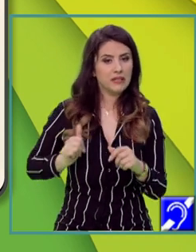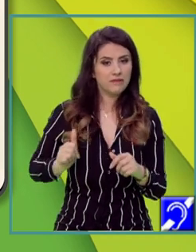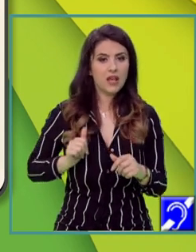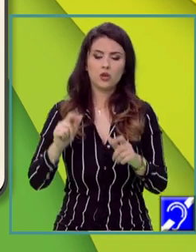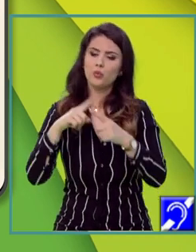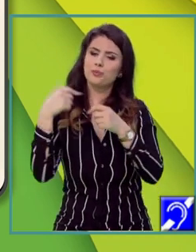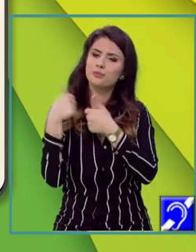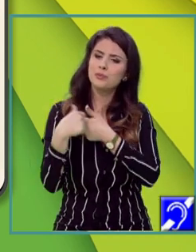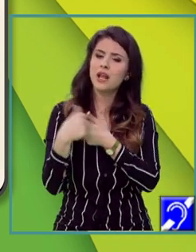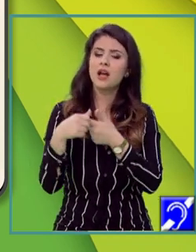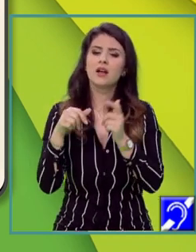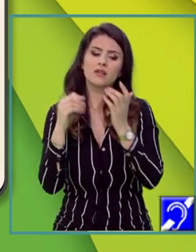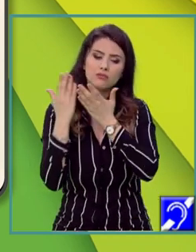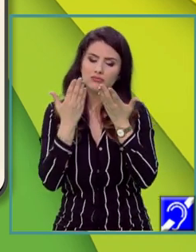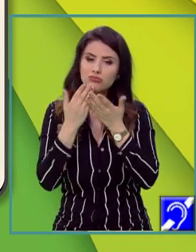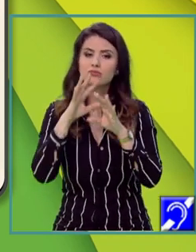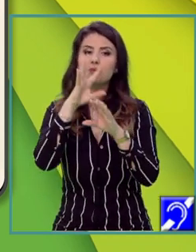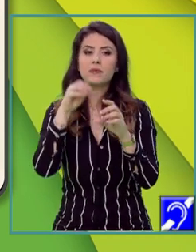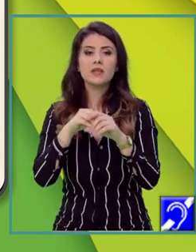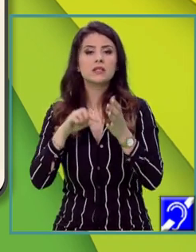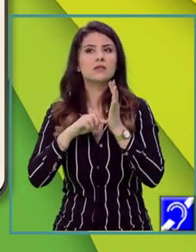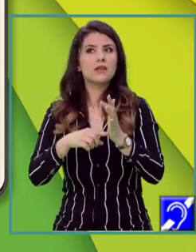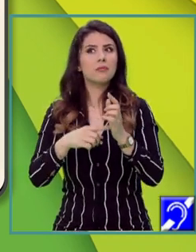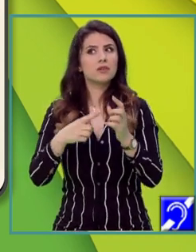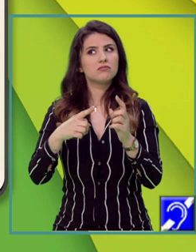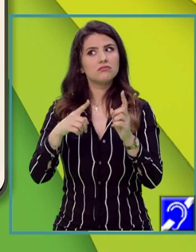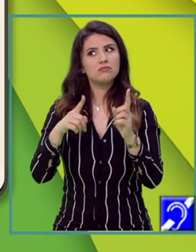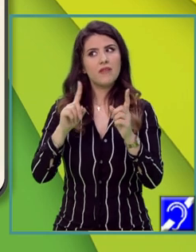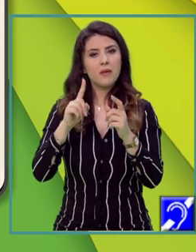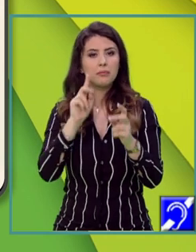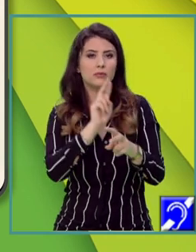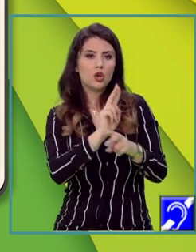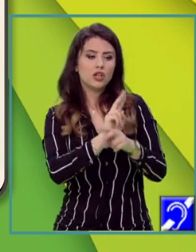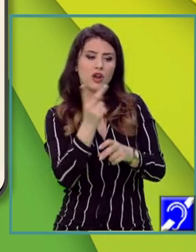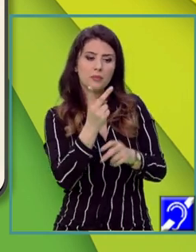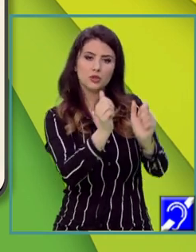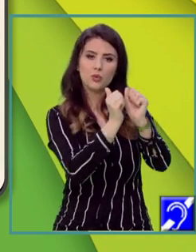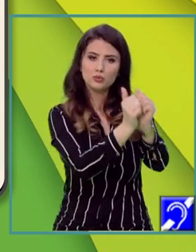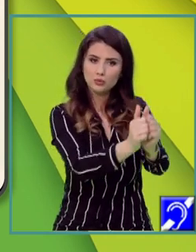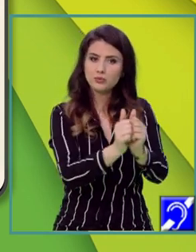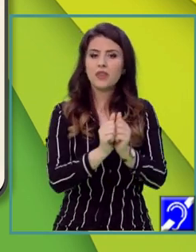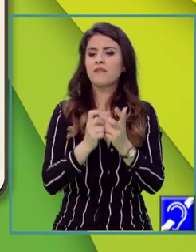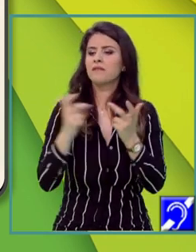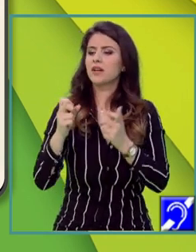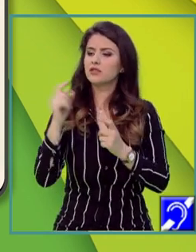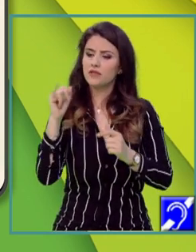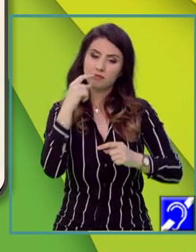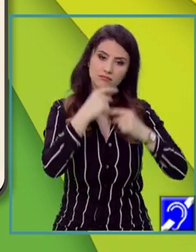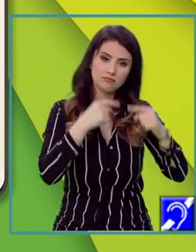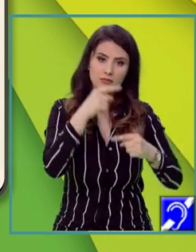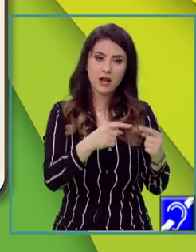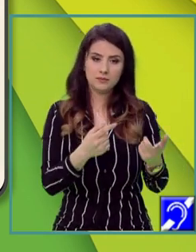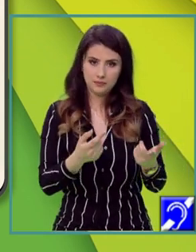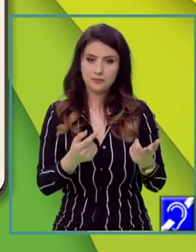Creează o aură de pereche inseparabilă o a doua se evidențiază o dată cu